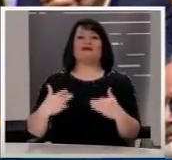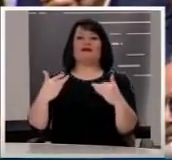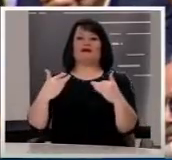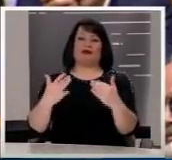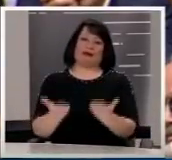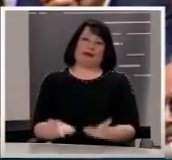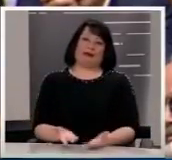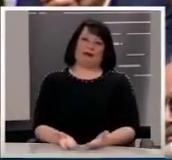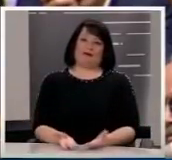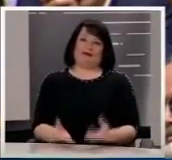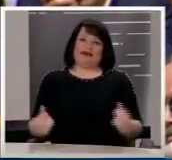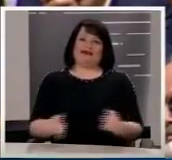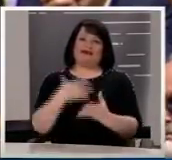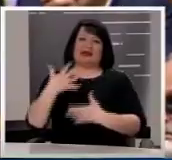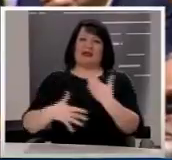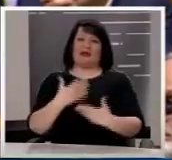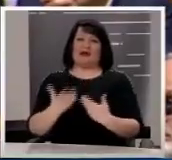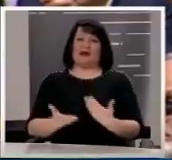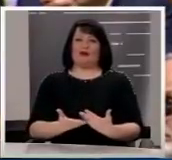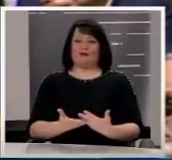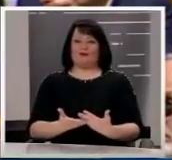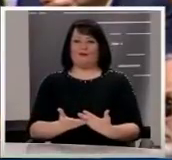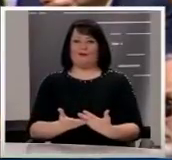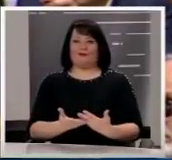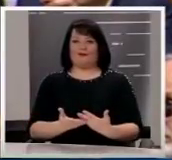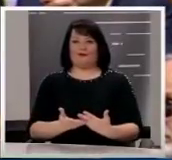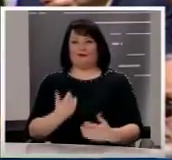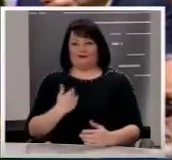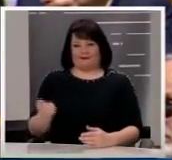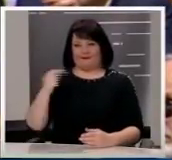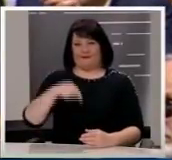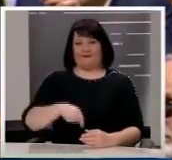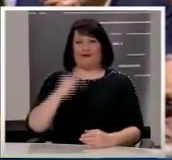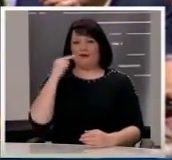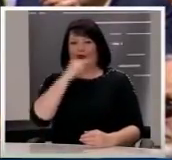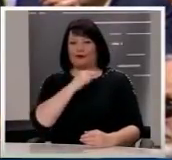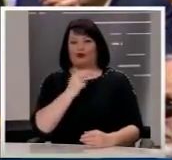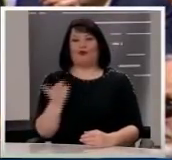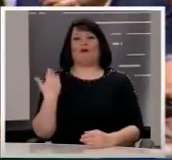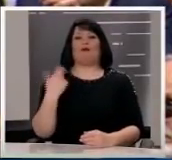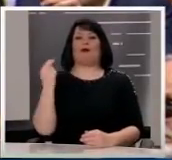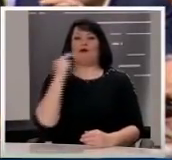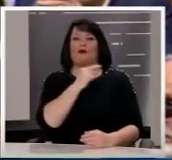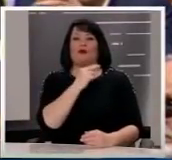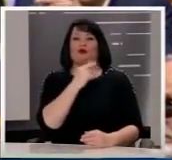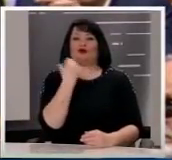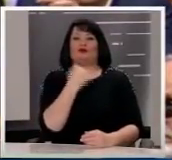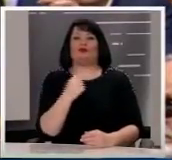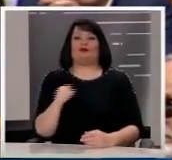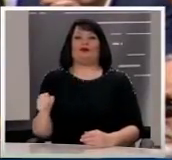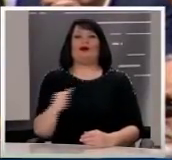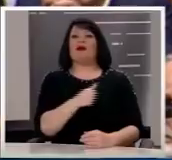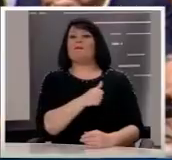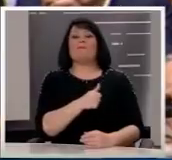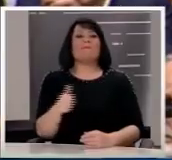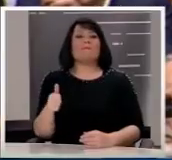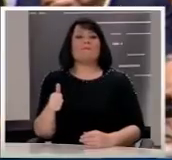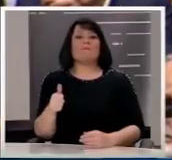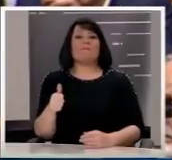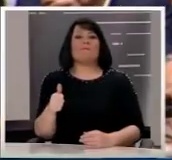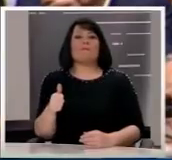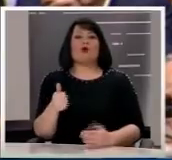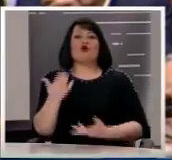άλλο. Ο προηγούμενος Πρωθυπουργός δεν πατούσε στο Κοινοβούλιο παρά μονάχα για να κάνει μια